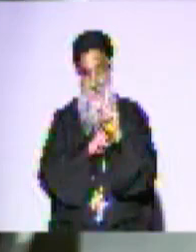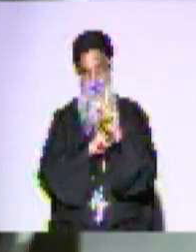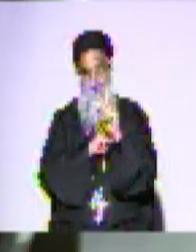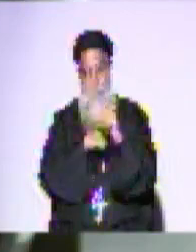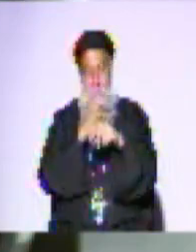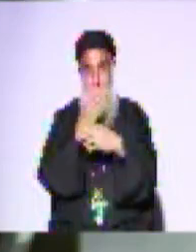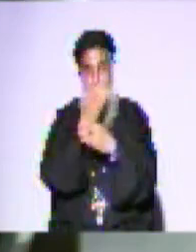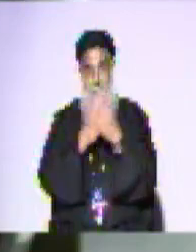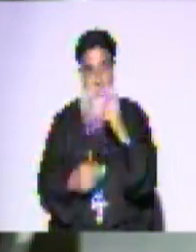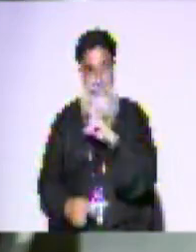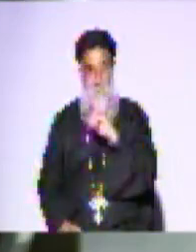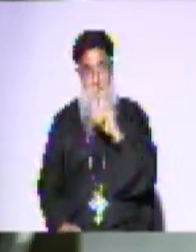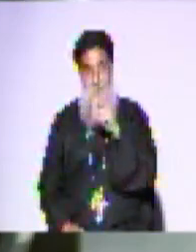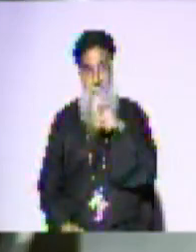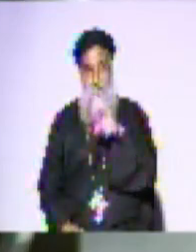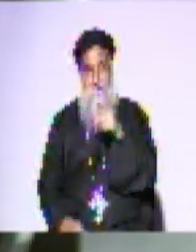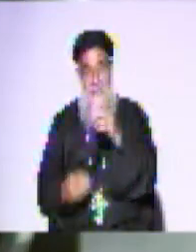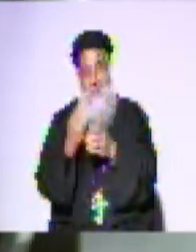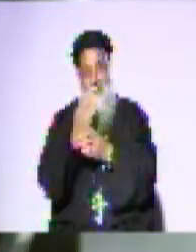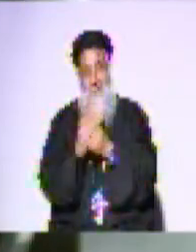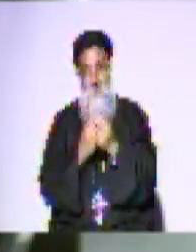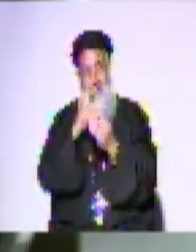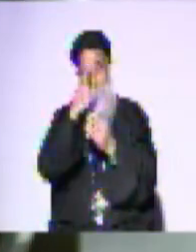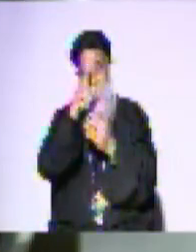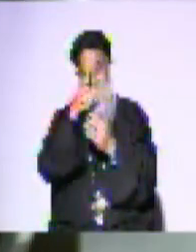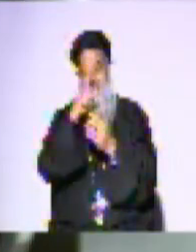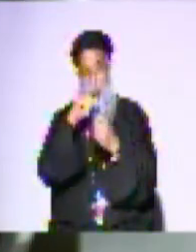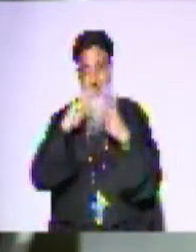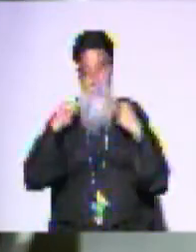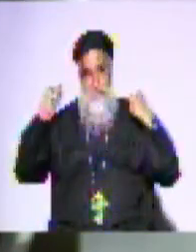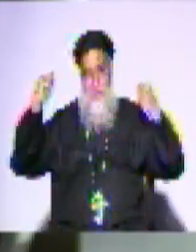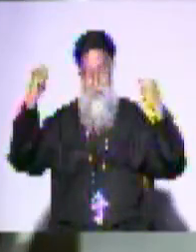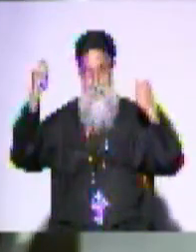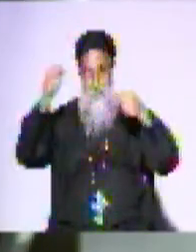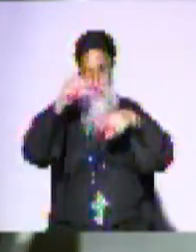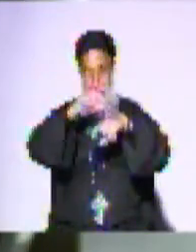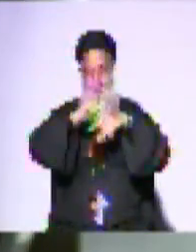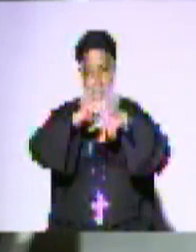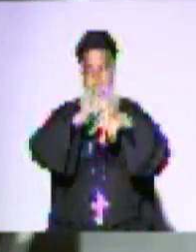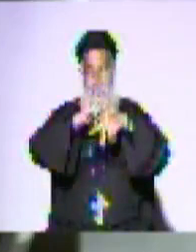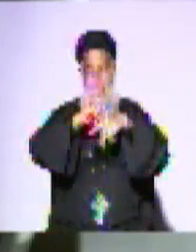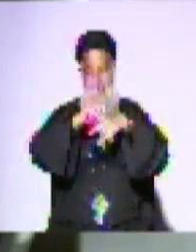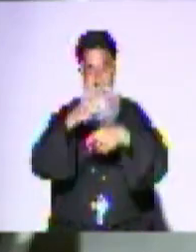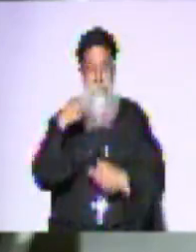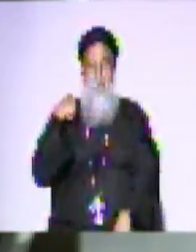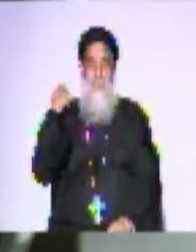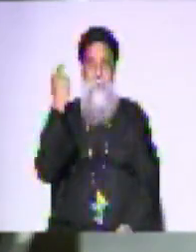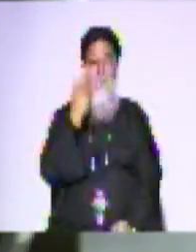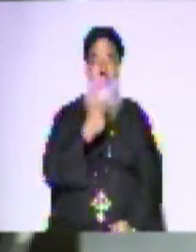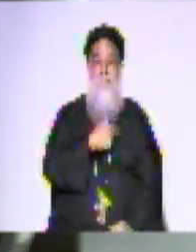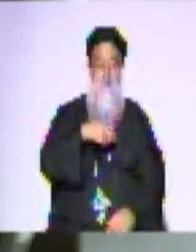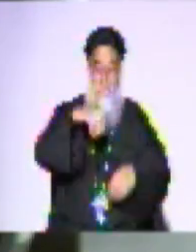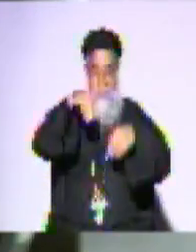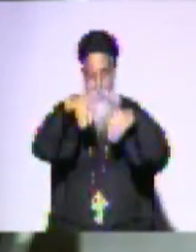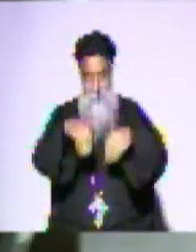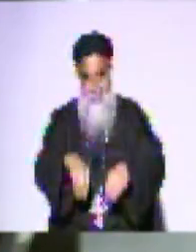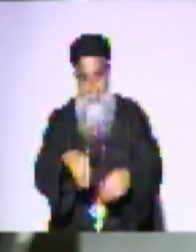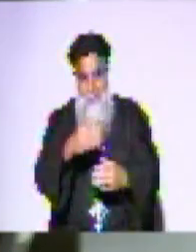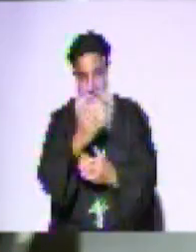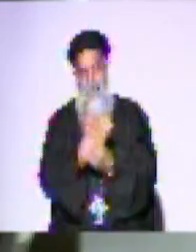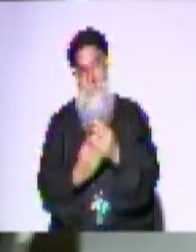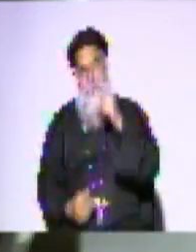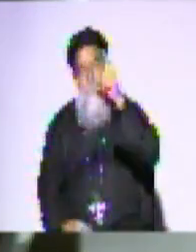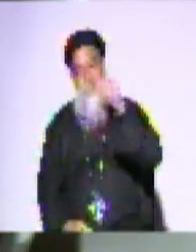يبقى ابن الله ده هو ابن الله بالطبيعة فقدس المياه لكي كل من ينزل يصير ابنا